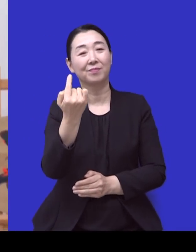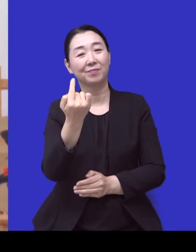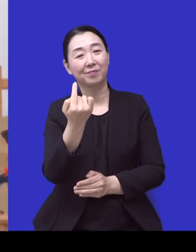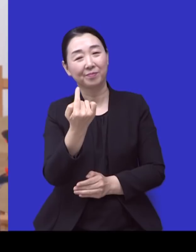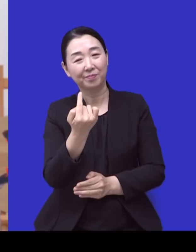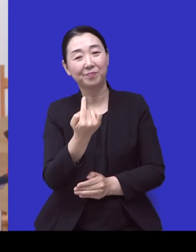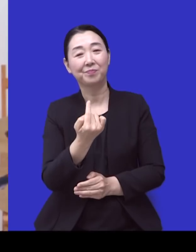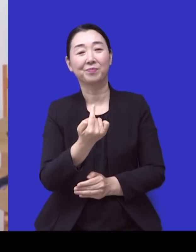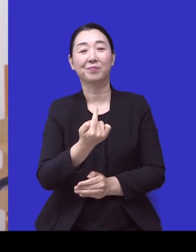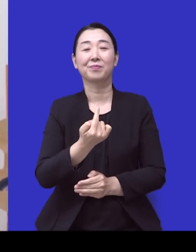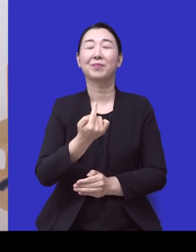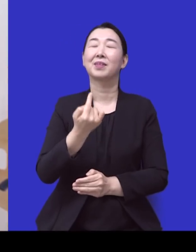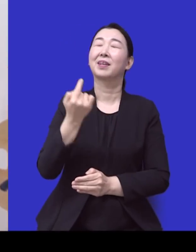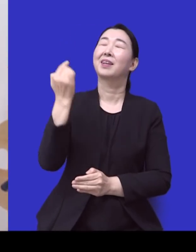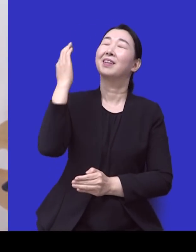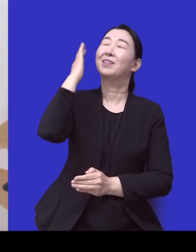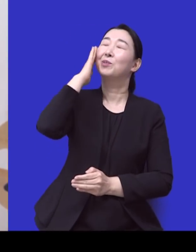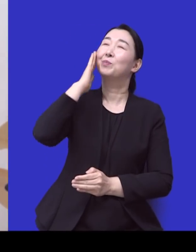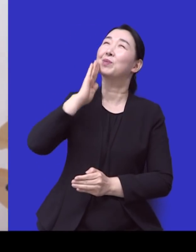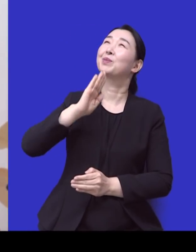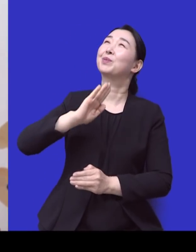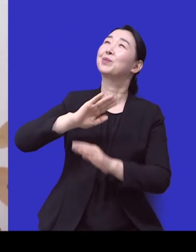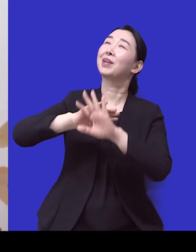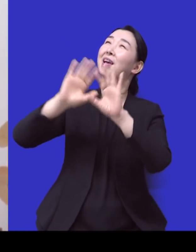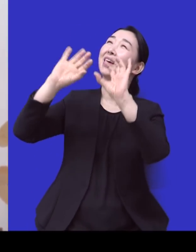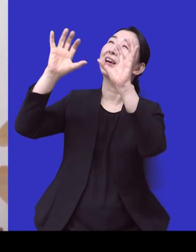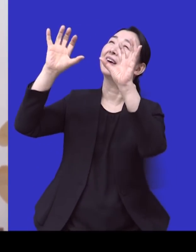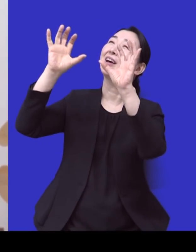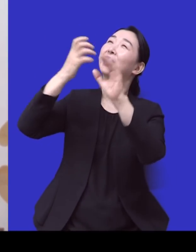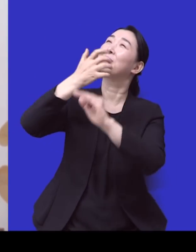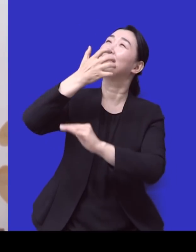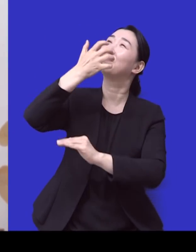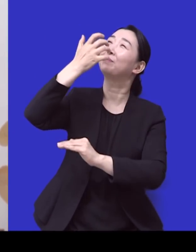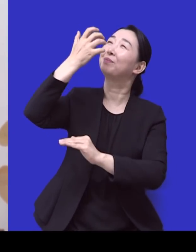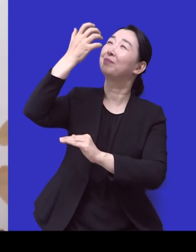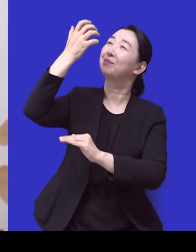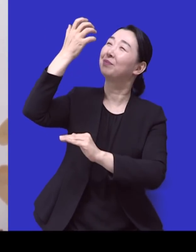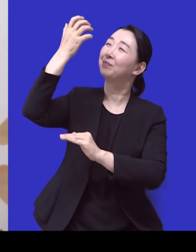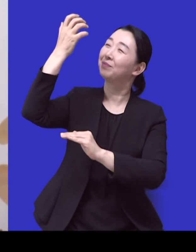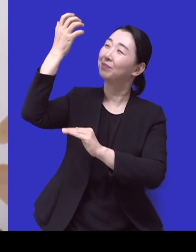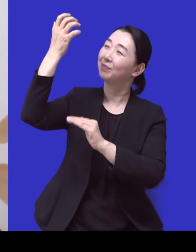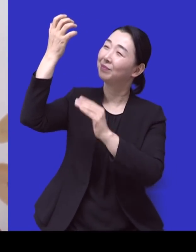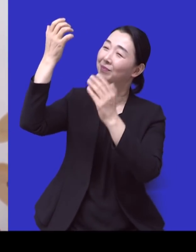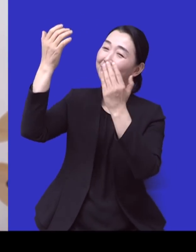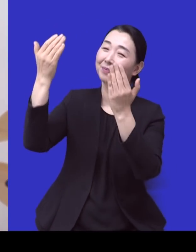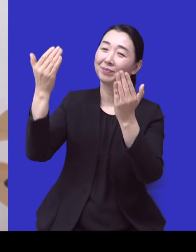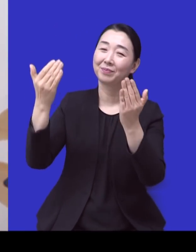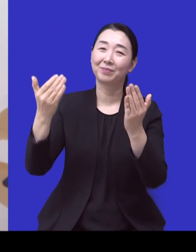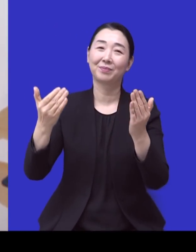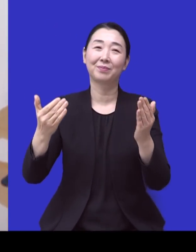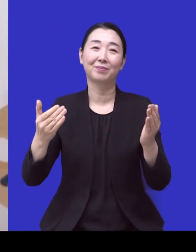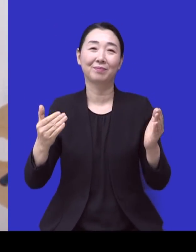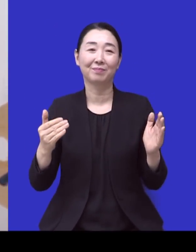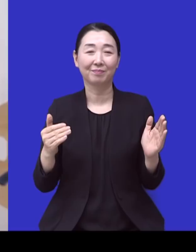찾아오셔서 그 나라 꿈꾸게 하시네.